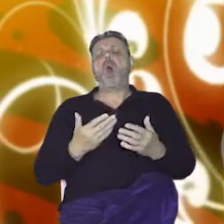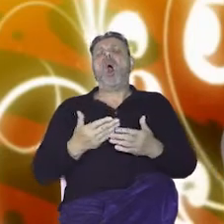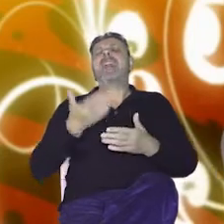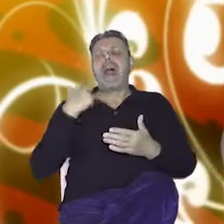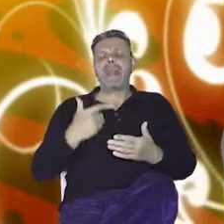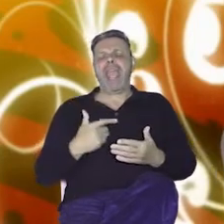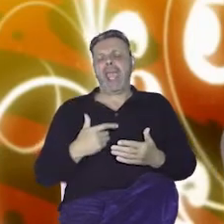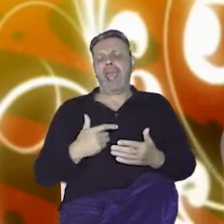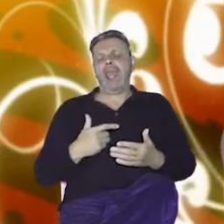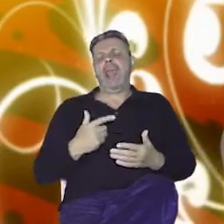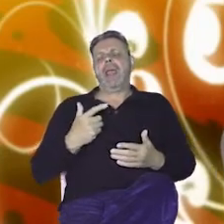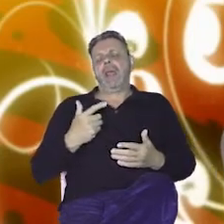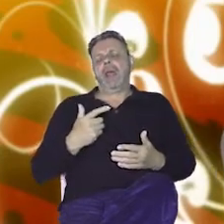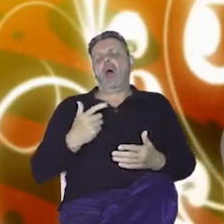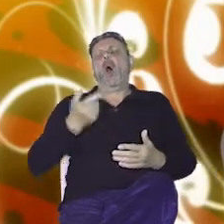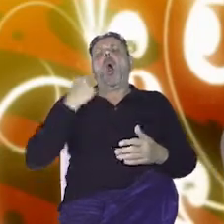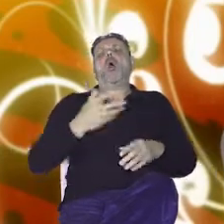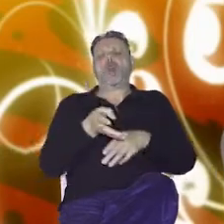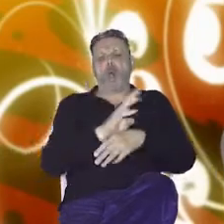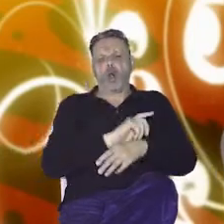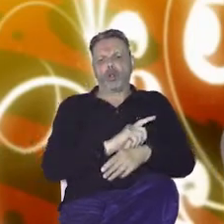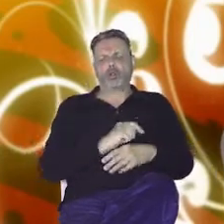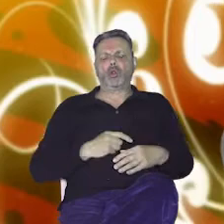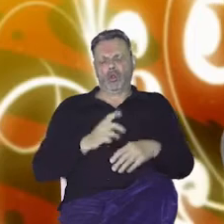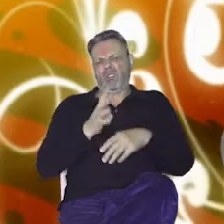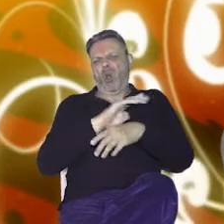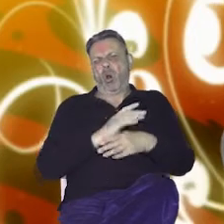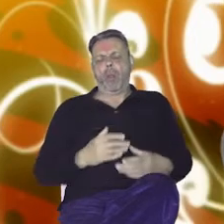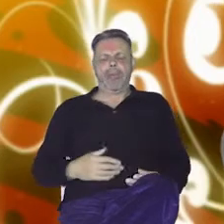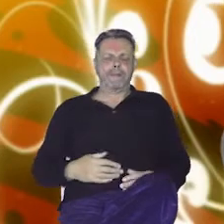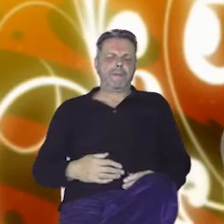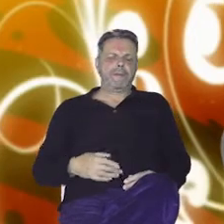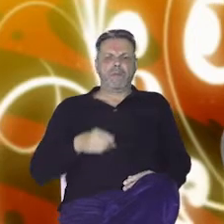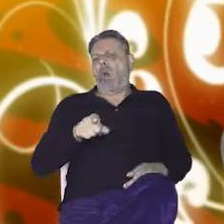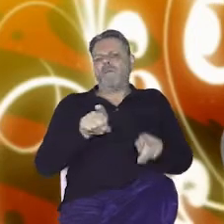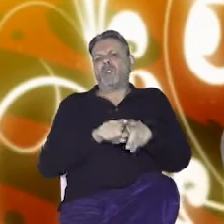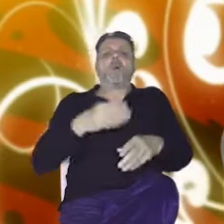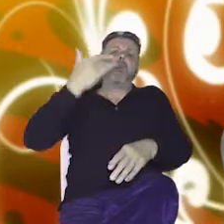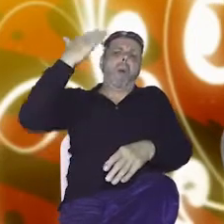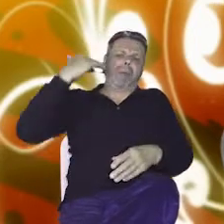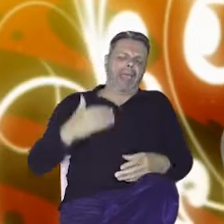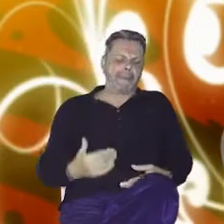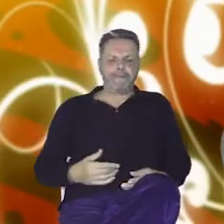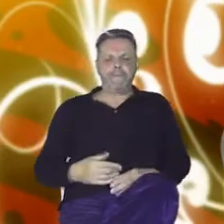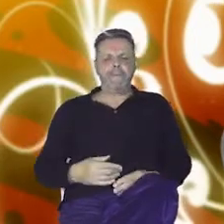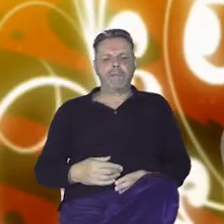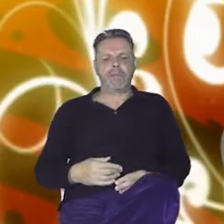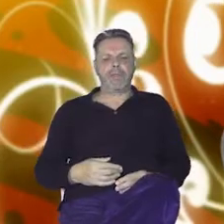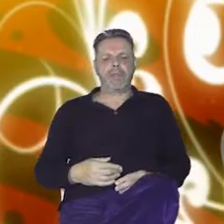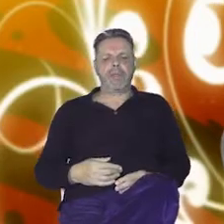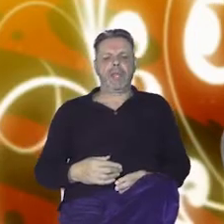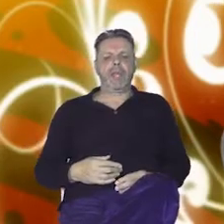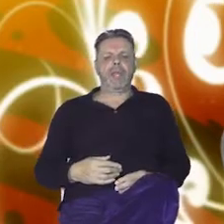dobro. Ali mene sada zanima ovo, ja bih htjela, evo, ja sam poštena, ja ću reći nešto pošteno. Ja bih